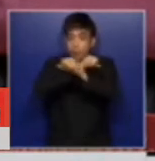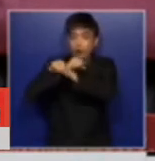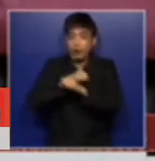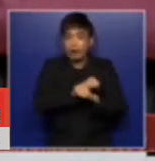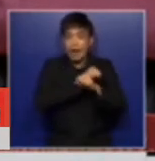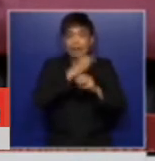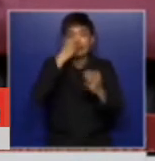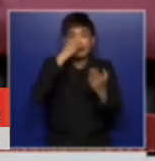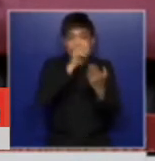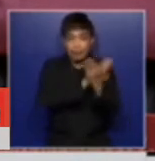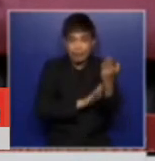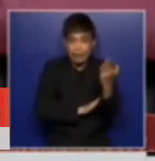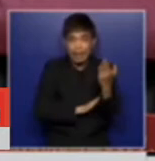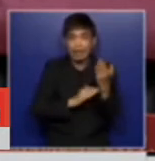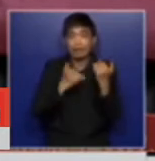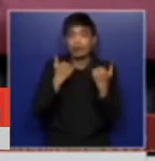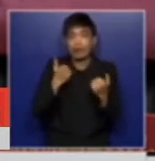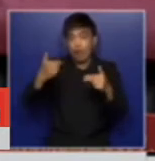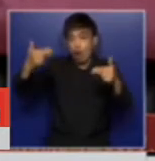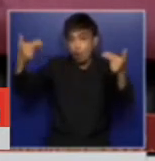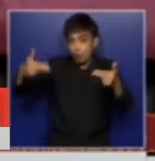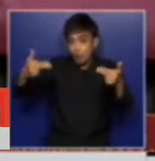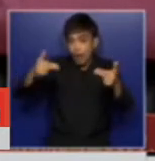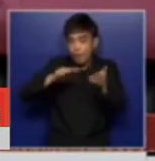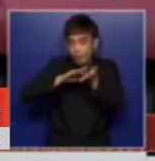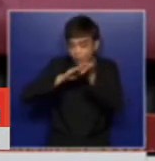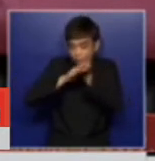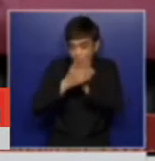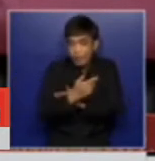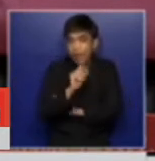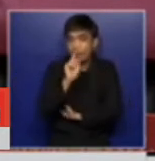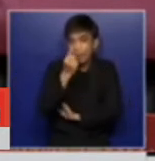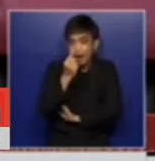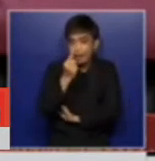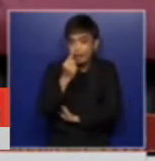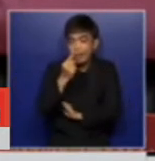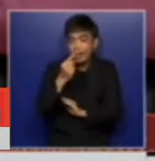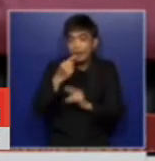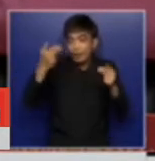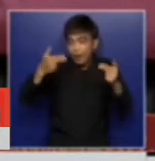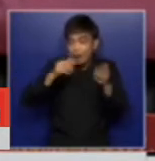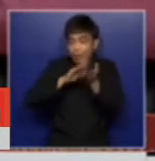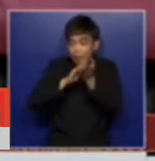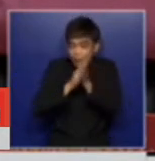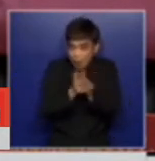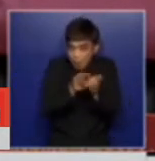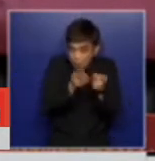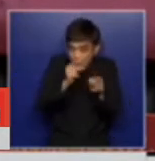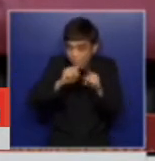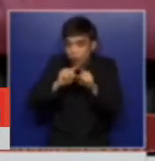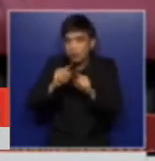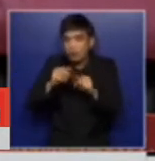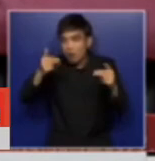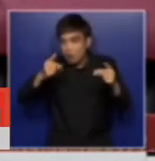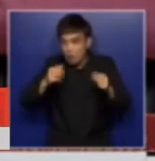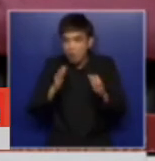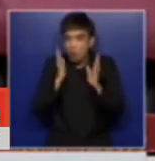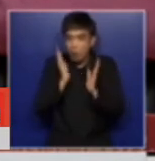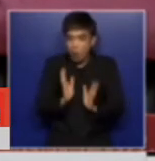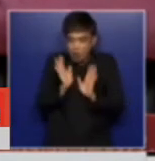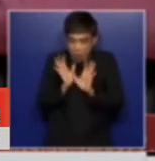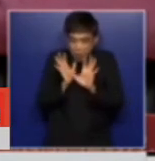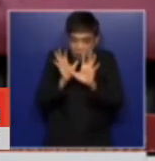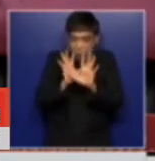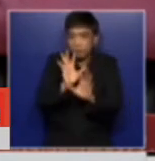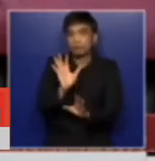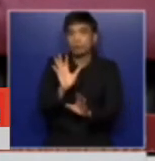เปลี่ยนรูปแบบปัจจุบันเนี้ยมันเปลี่ยนรูปแบบเป็นภัยแบบก่อการร้ายครับเพราะฉะนั้นการรบกันโดยกำลังพลเต็มรูปแบบ